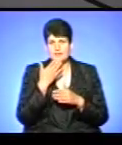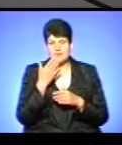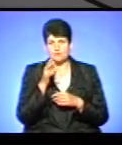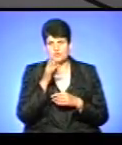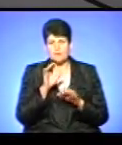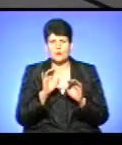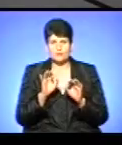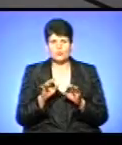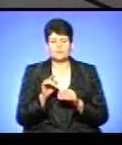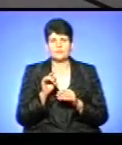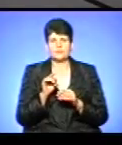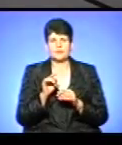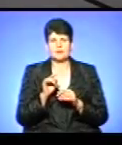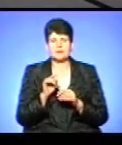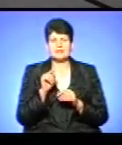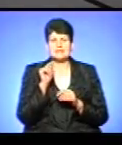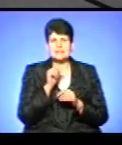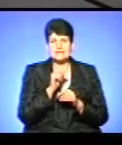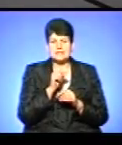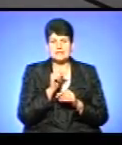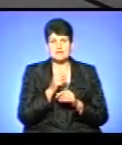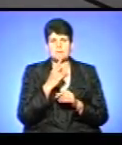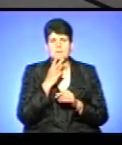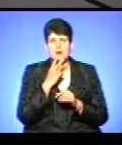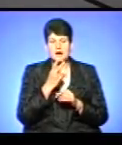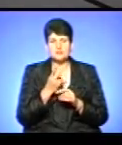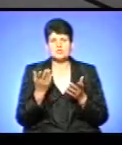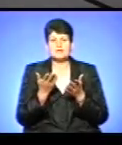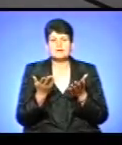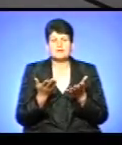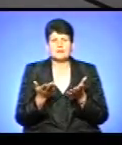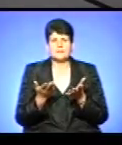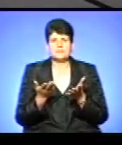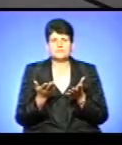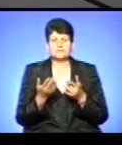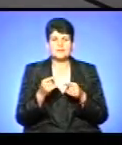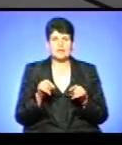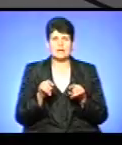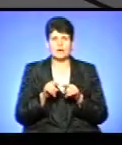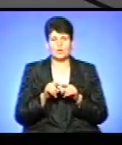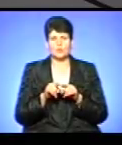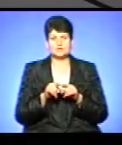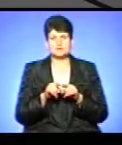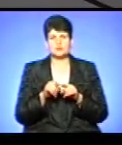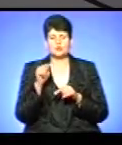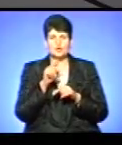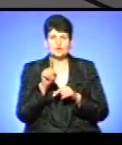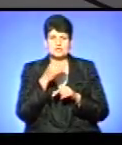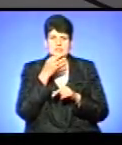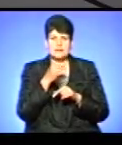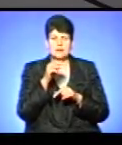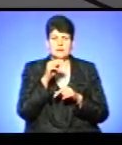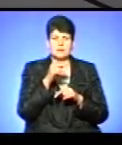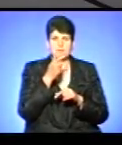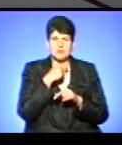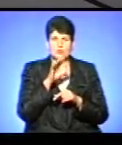я прокоментую, власне, її бачення, яке дещо також на фоні того, що сказала пані Ольга